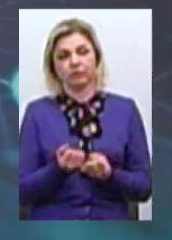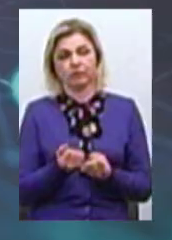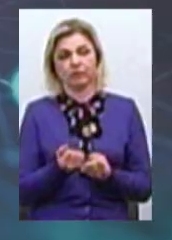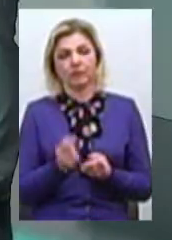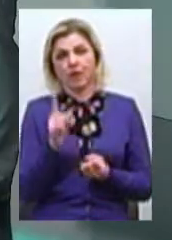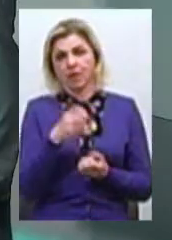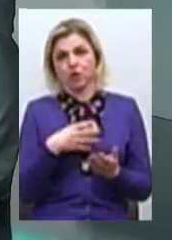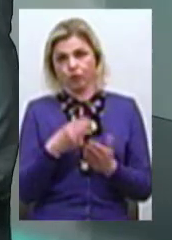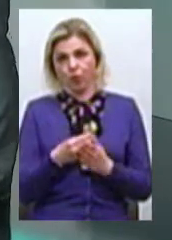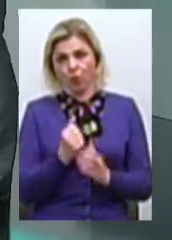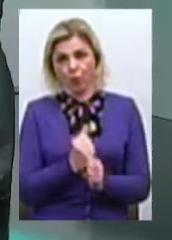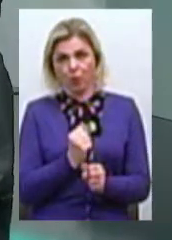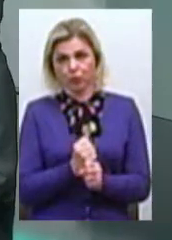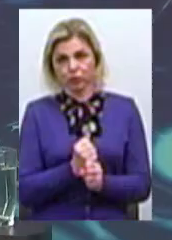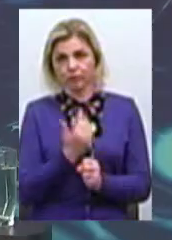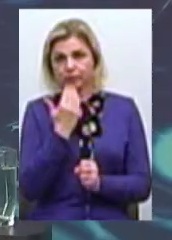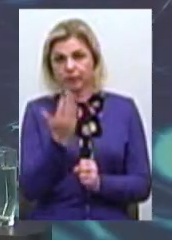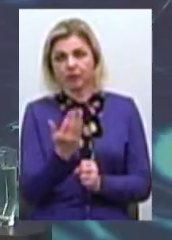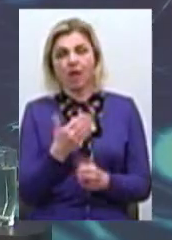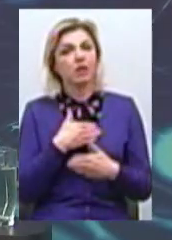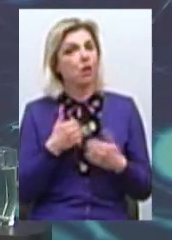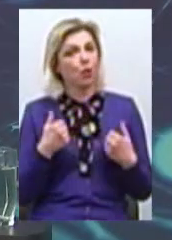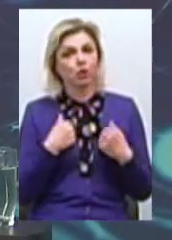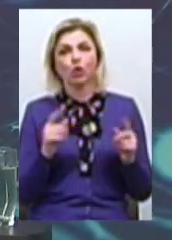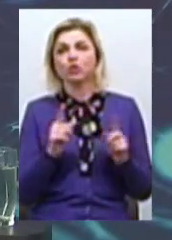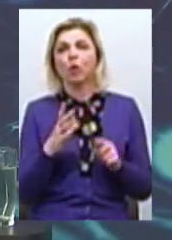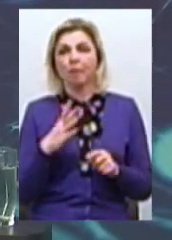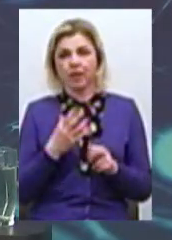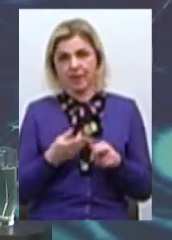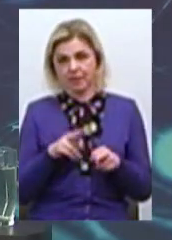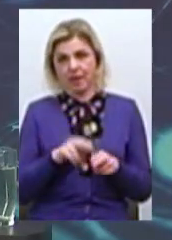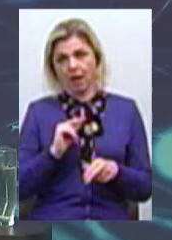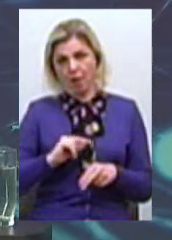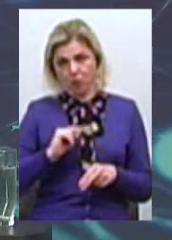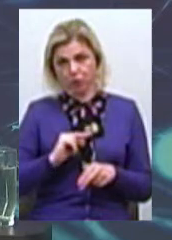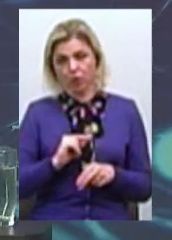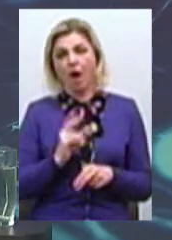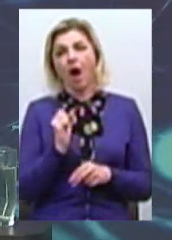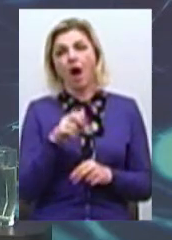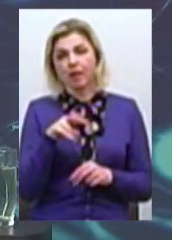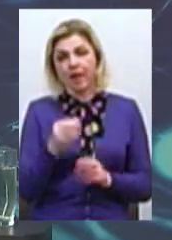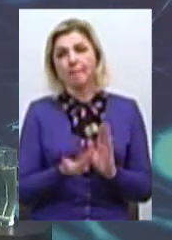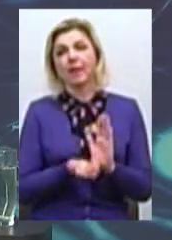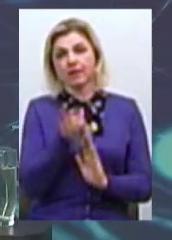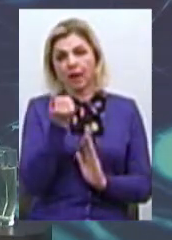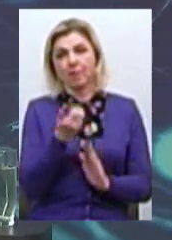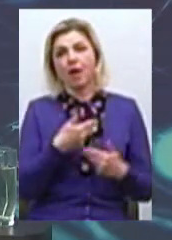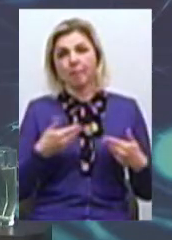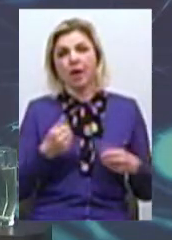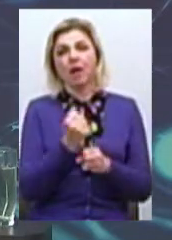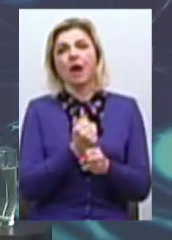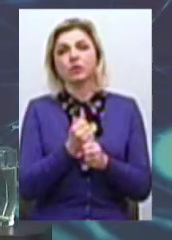за свою роботу? Не хотів би, щоб це стало роботою, але підтримувати ми розробляємо